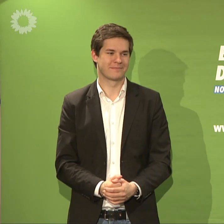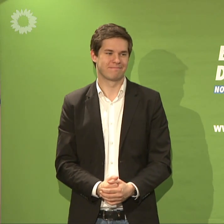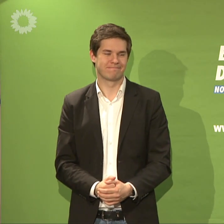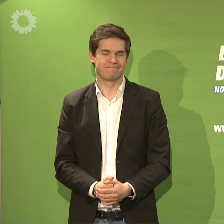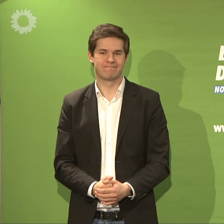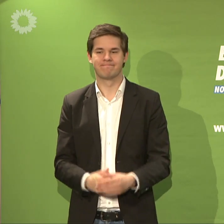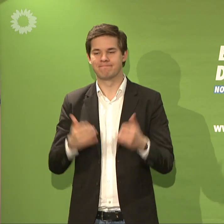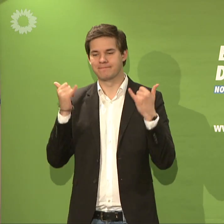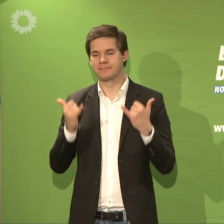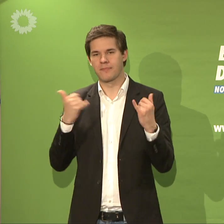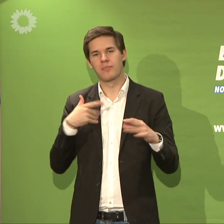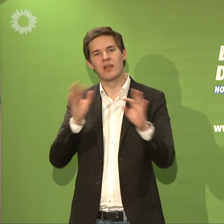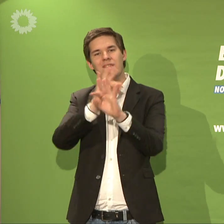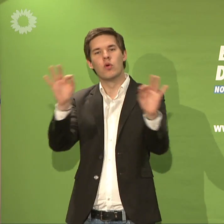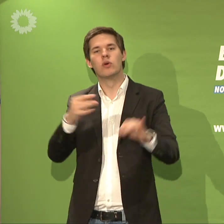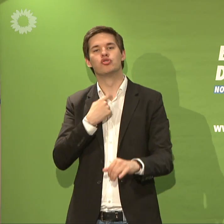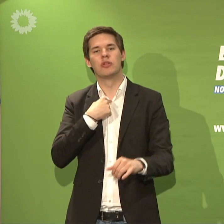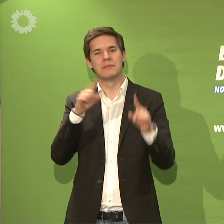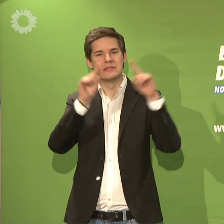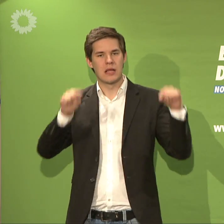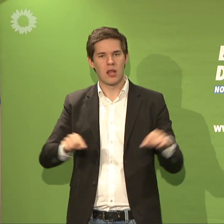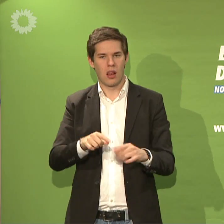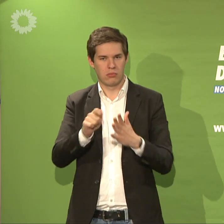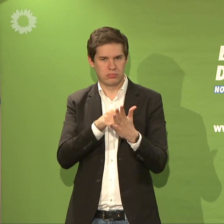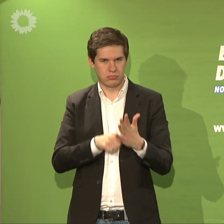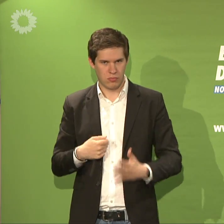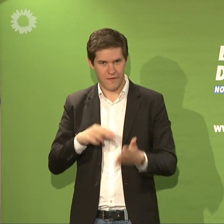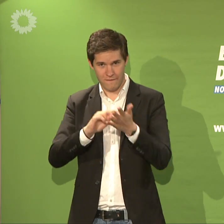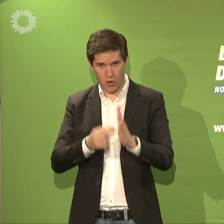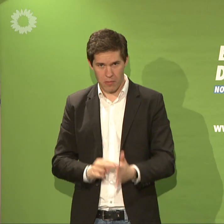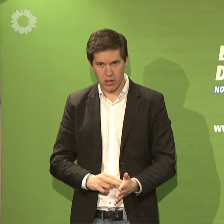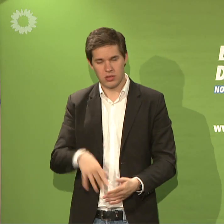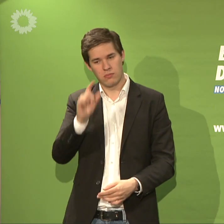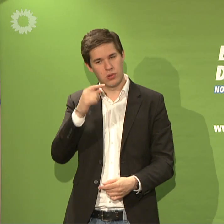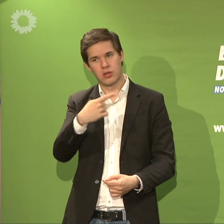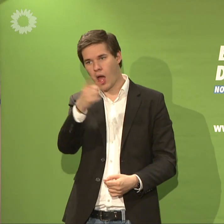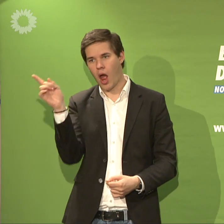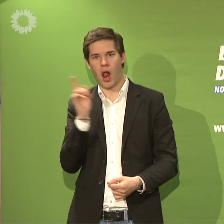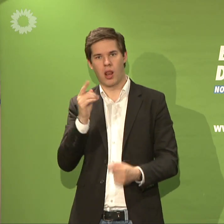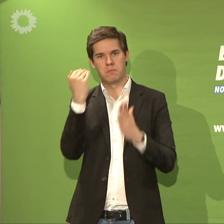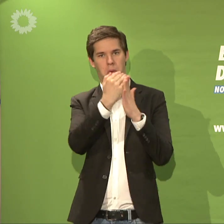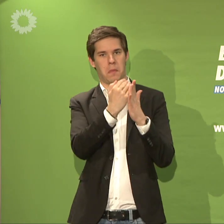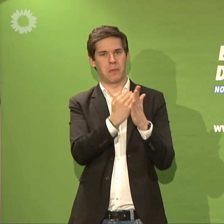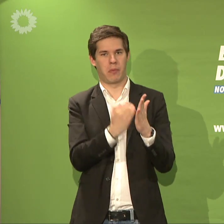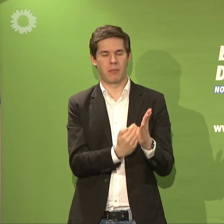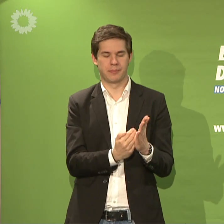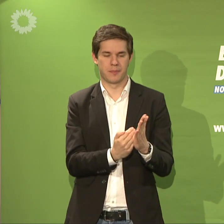Wir bereiten jetzt die Stimmzettel vor mit allen Kandidatinnen und Kandidaten, die ihre Bewerbung eingereicht